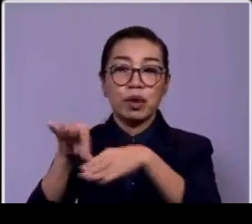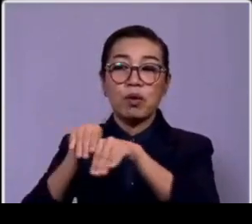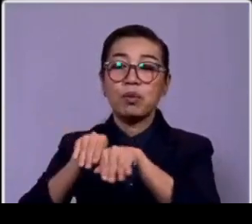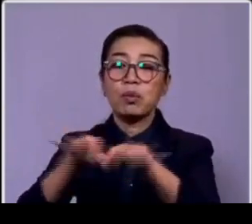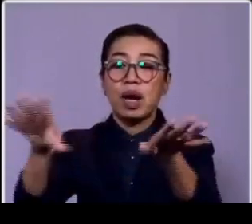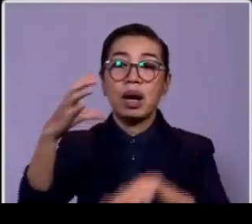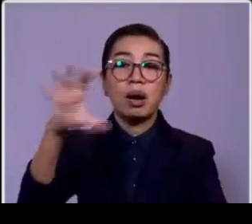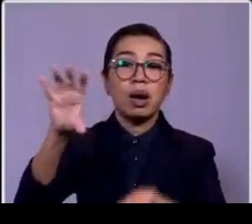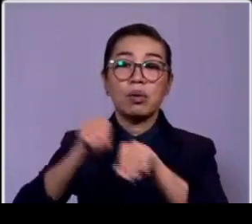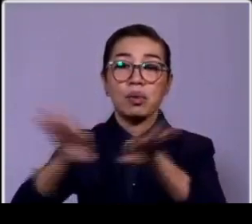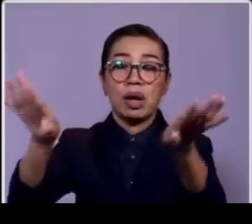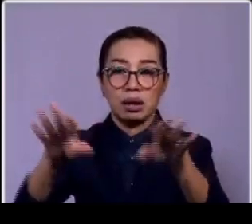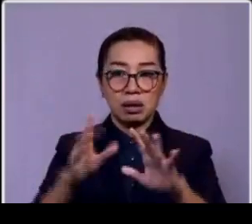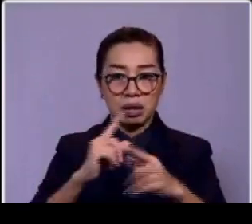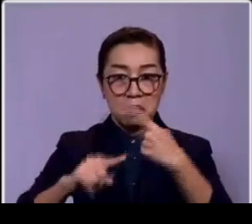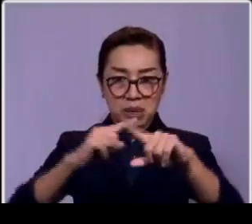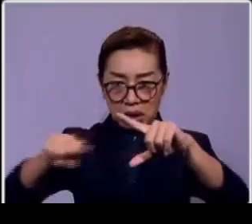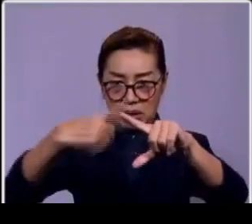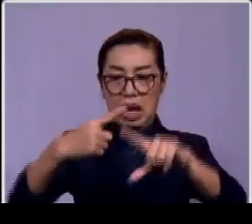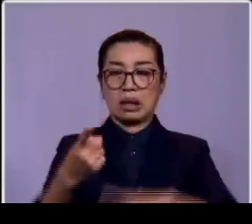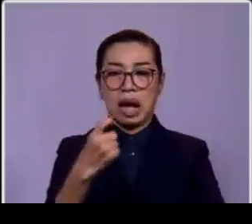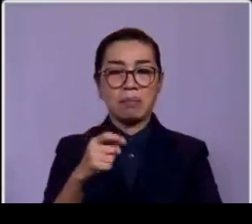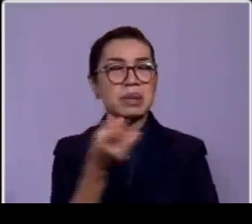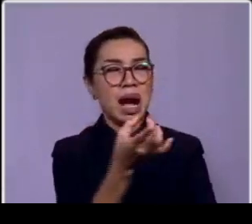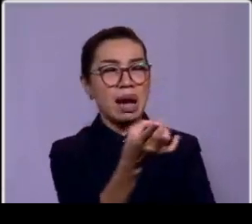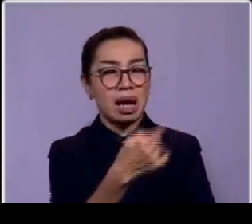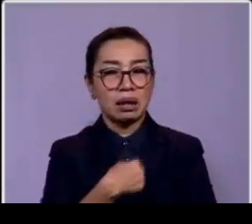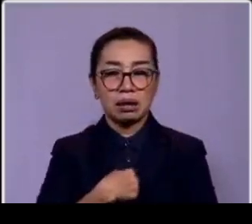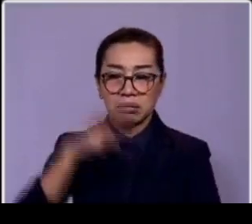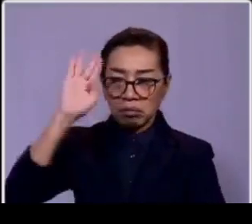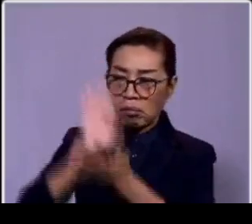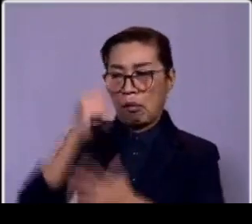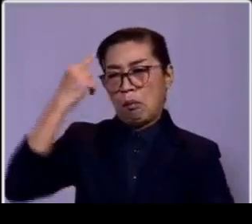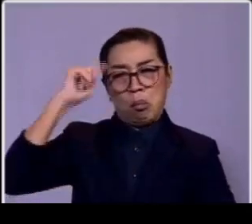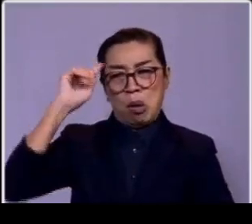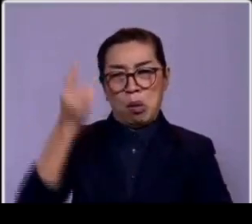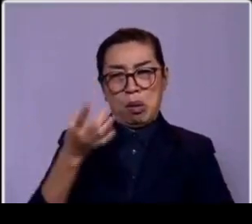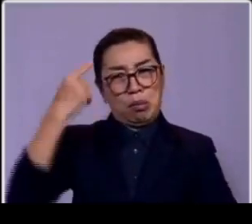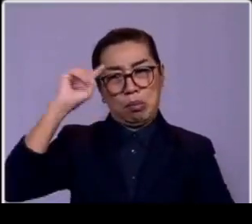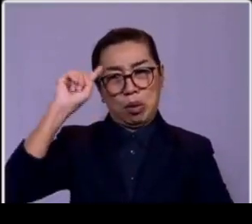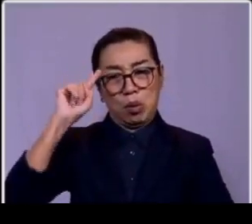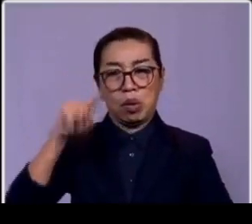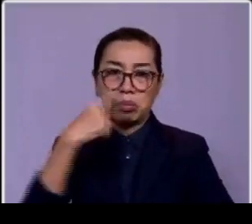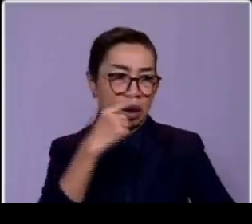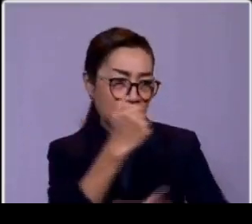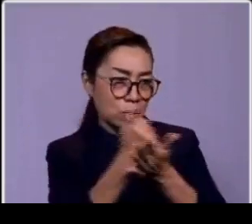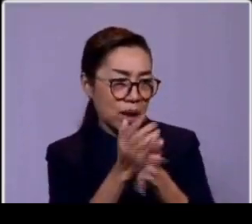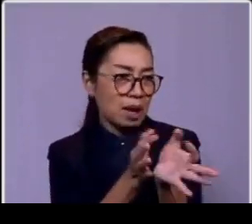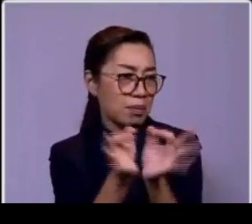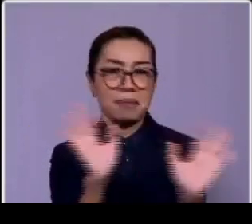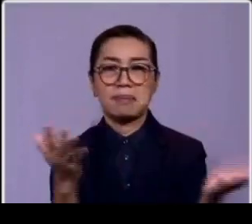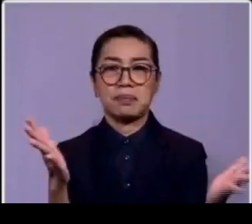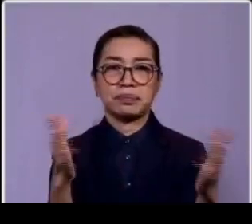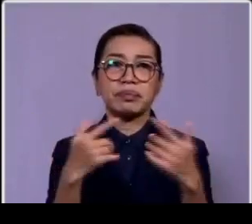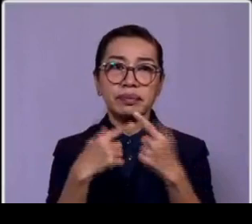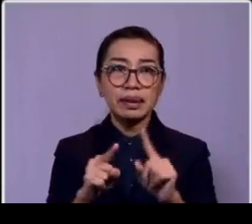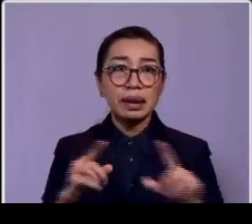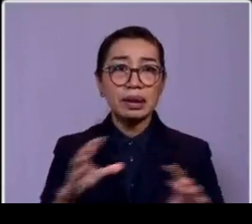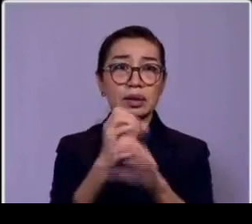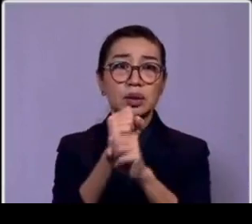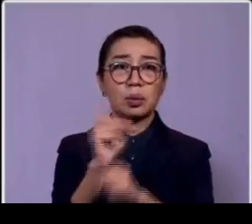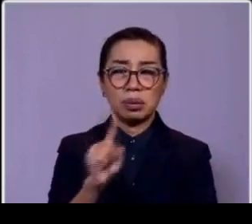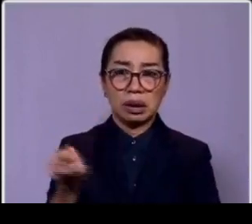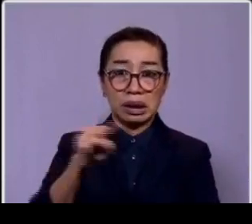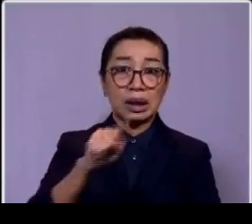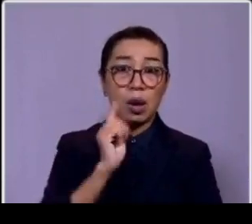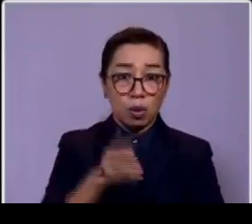ะตนก็ไม่สามารถตอบได้เหมือนกันค่ะตอนนี้ยังไม่มีใครอธิบายว่าคือปรากฏการณ์อะไรกันแน่แต่ยืนยันนะ